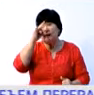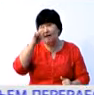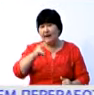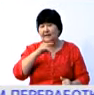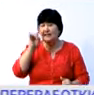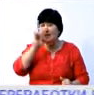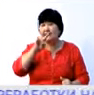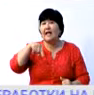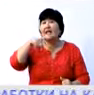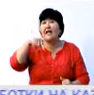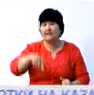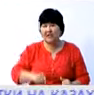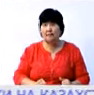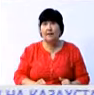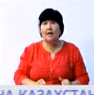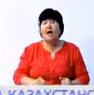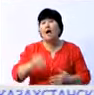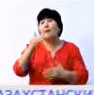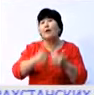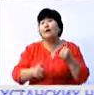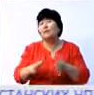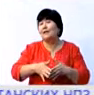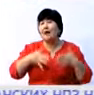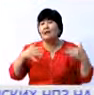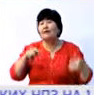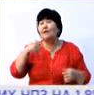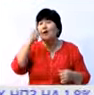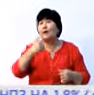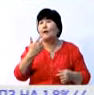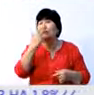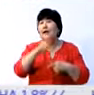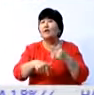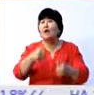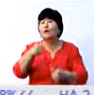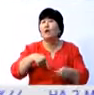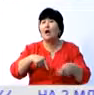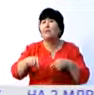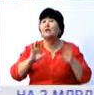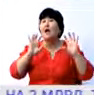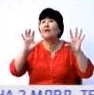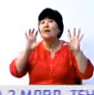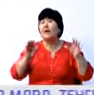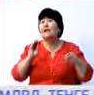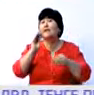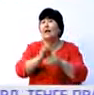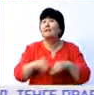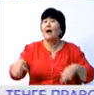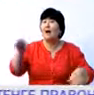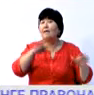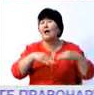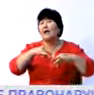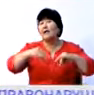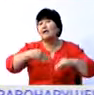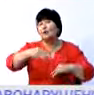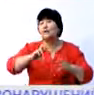казахстанской нефти. Программа турнира была насыщенная в этом году. К традиционным турнирам по футболу и волейболу добавились плавание, настольный